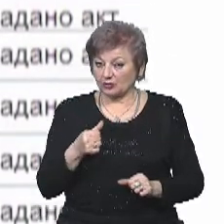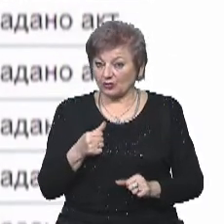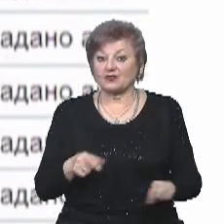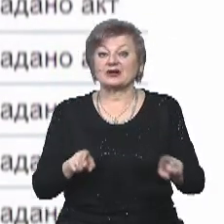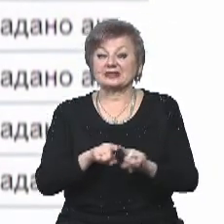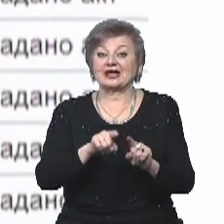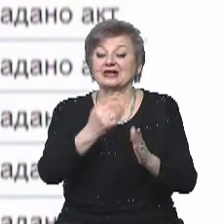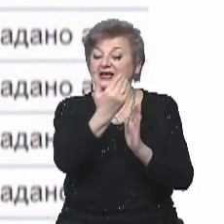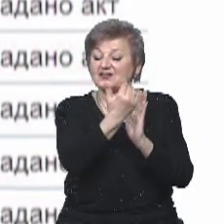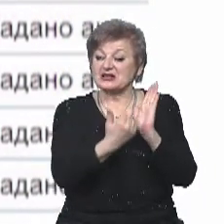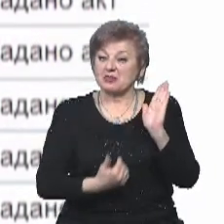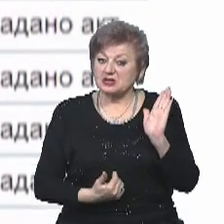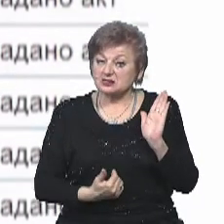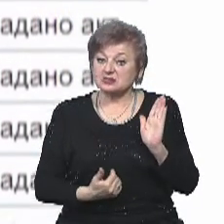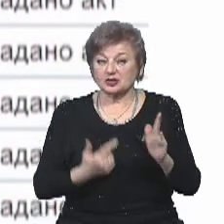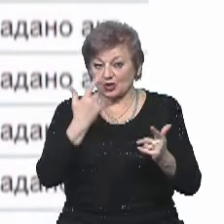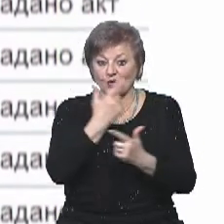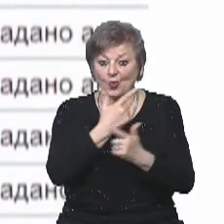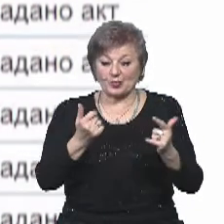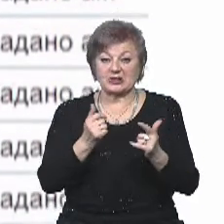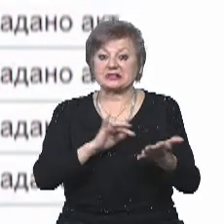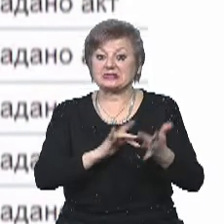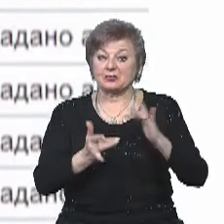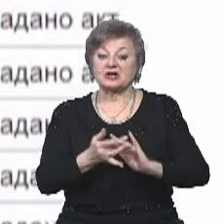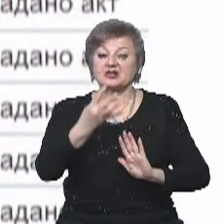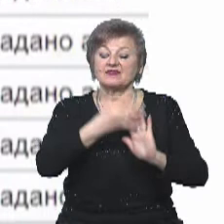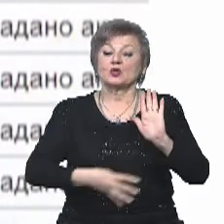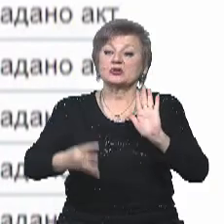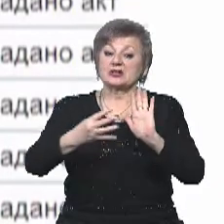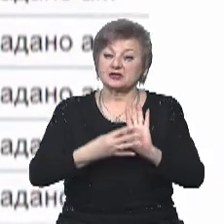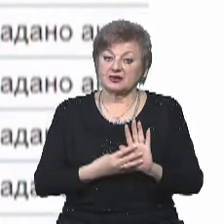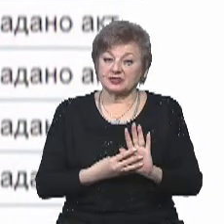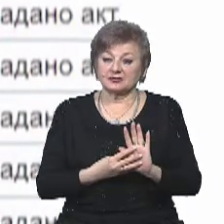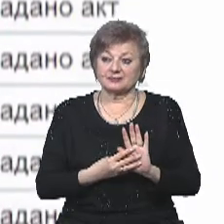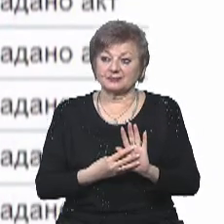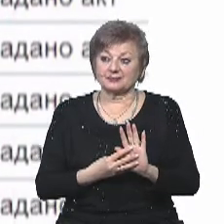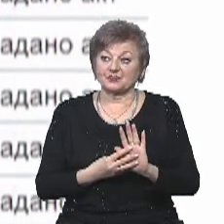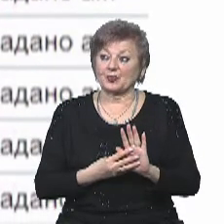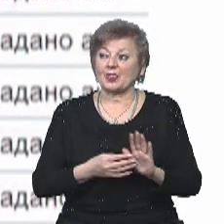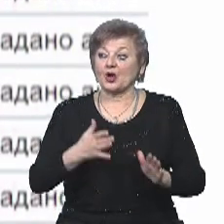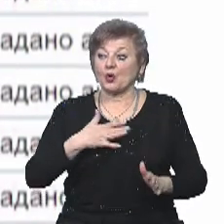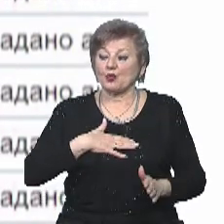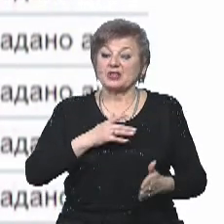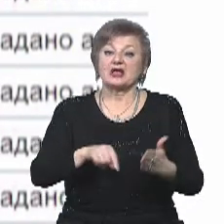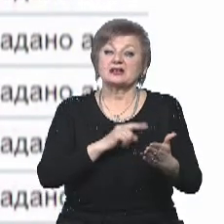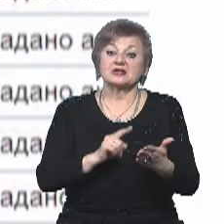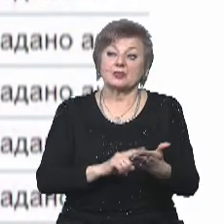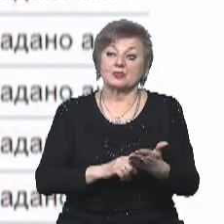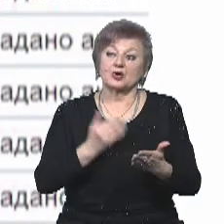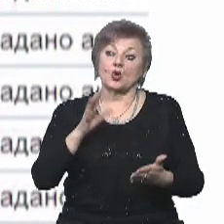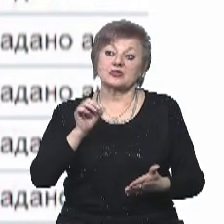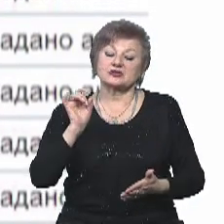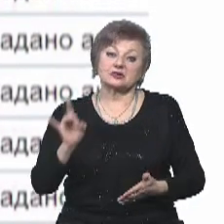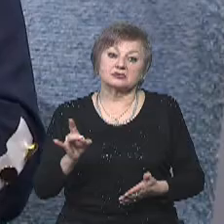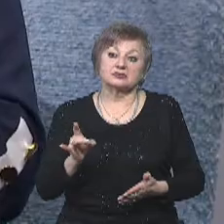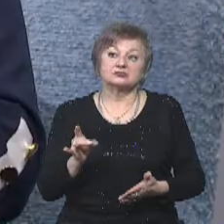Таких у списку, оприлюдненому на сайті, 99. І у мене запитання до пана Олександра.